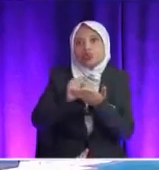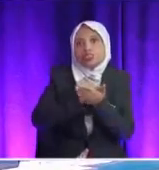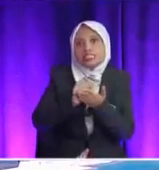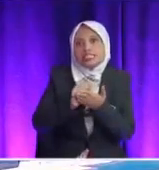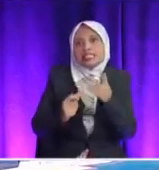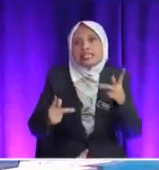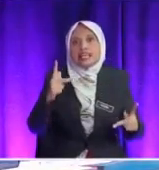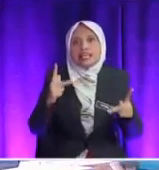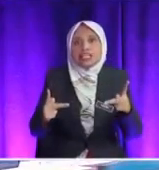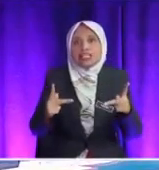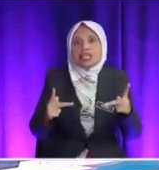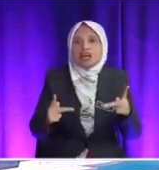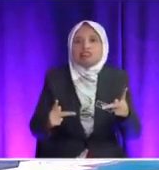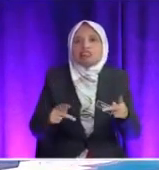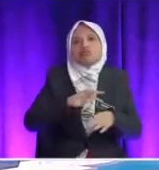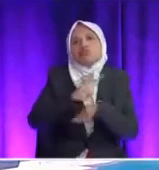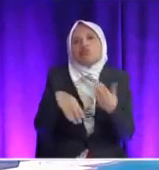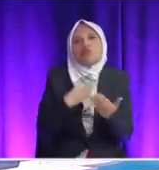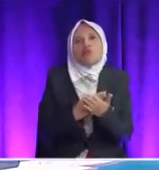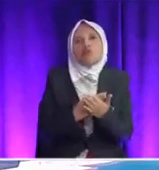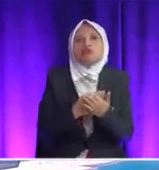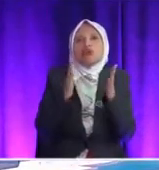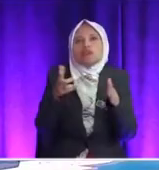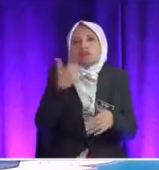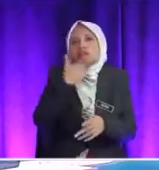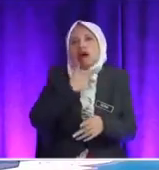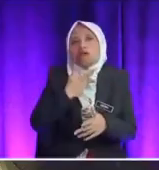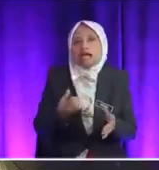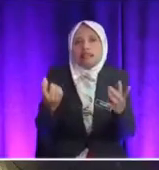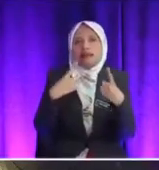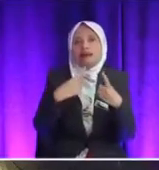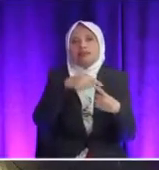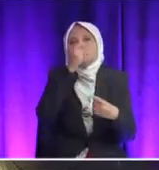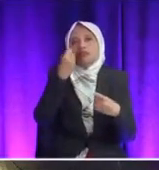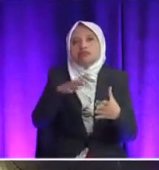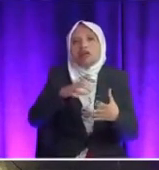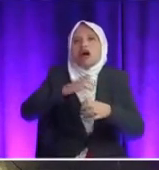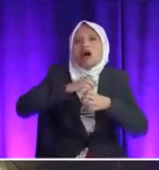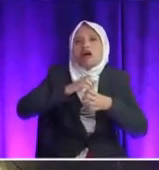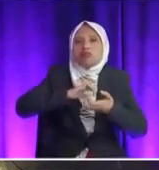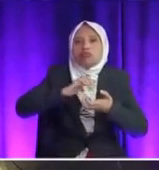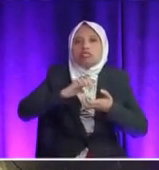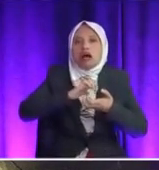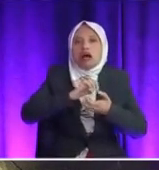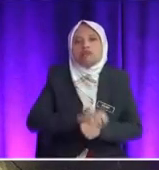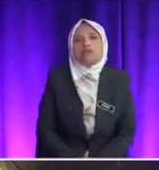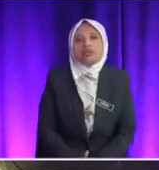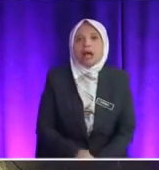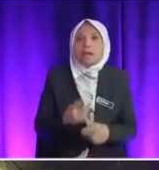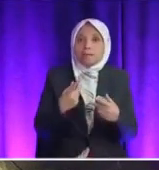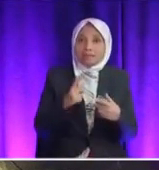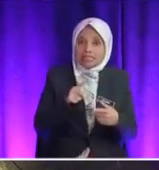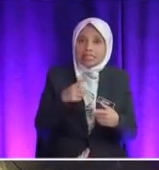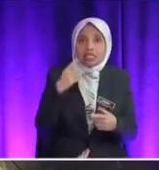betul aku udah Bos ada Kayla eh melakukan pelanggan juga enggak murah Sepatu visi penting kita